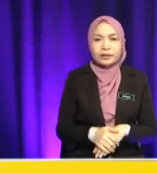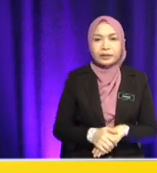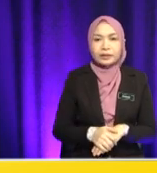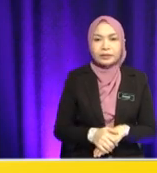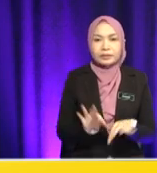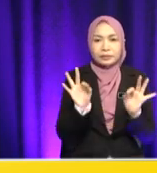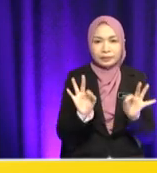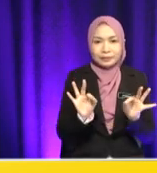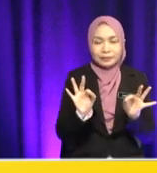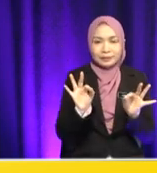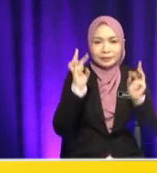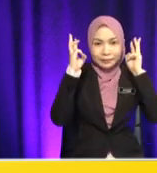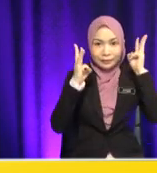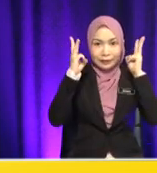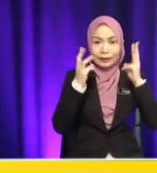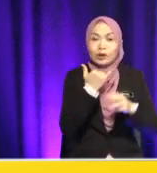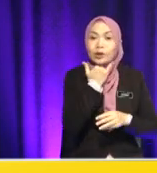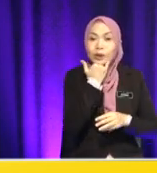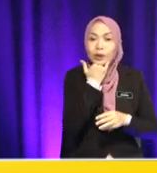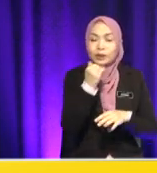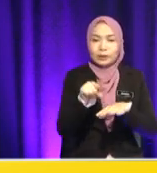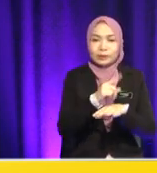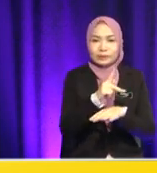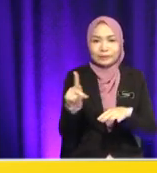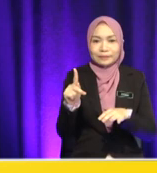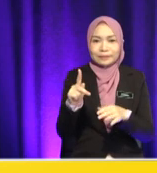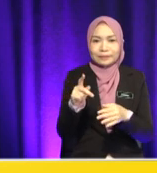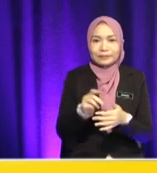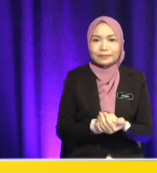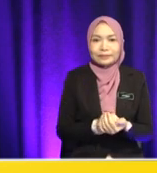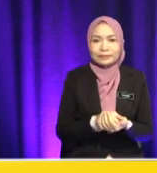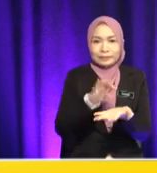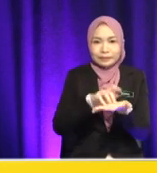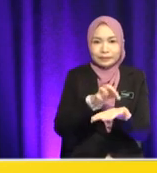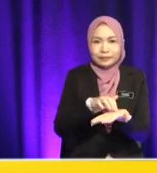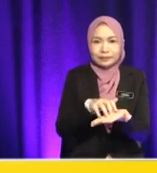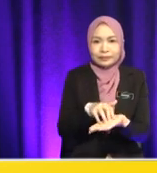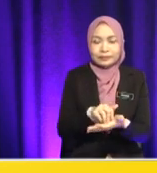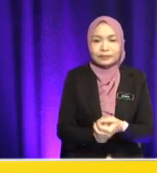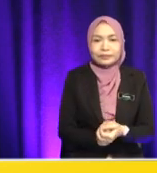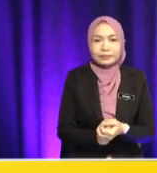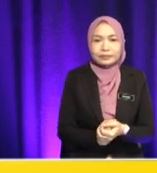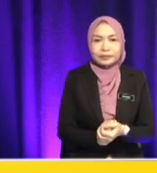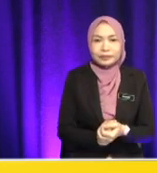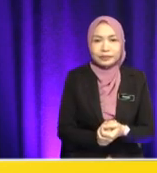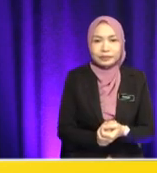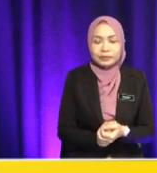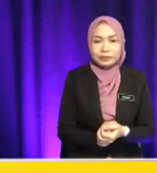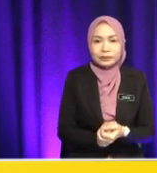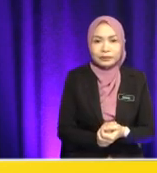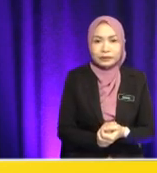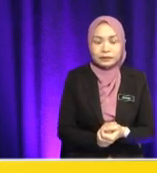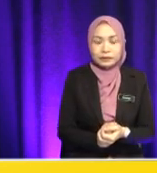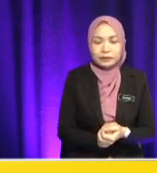pun Oke jadi juga ke-8 murid biasanya adalah bagian tambah tolak oke